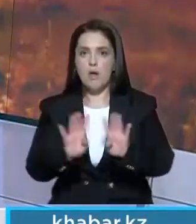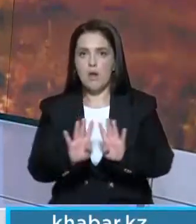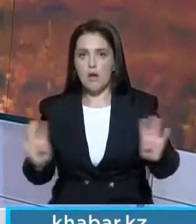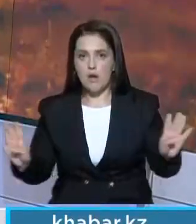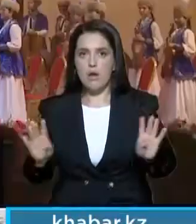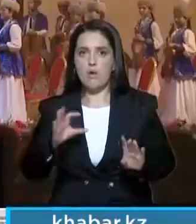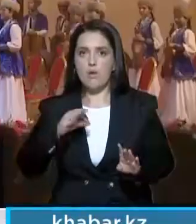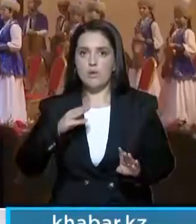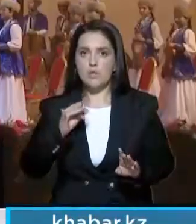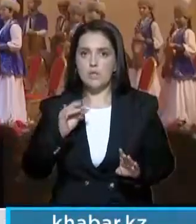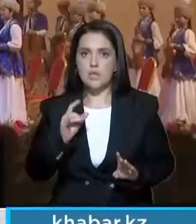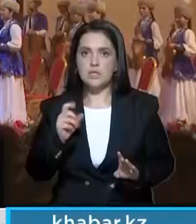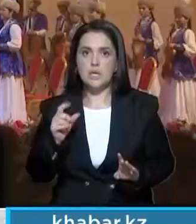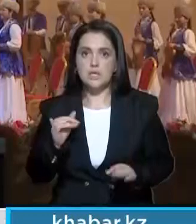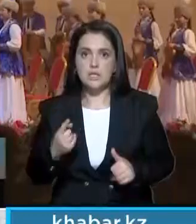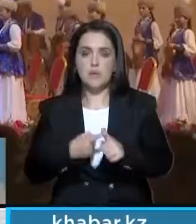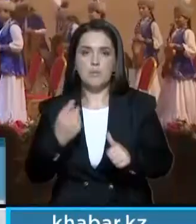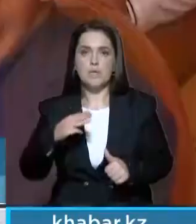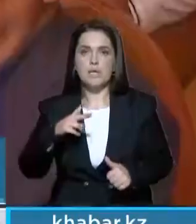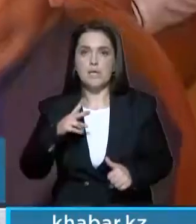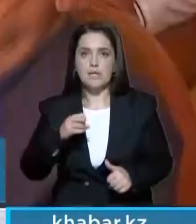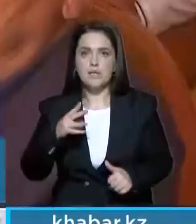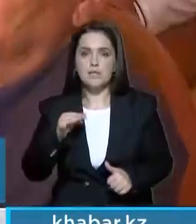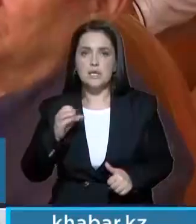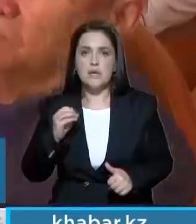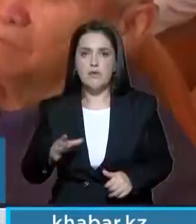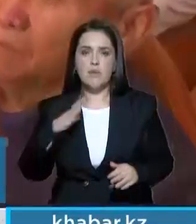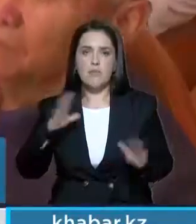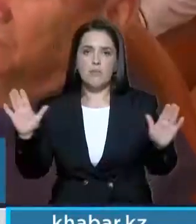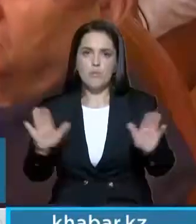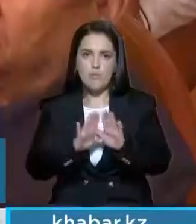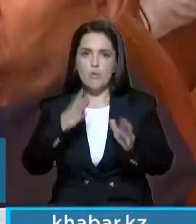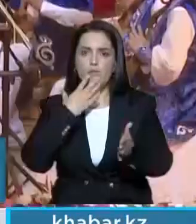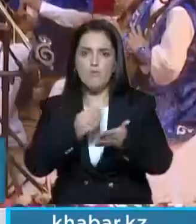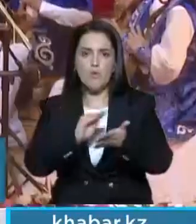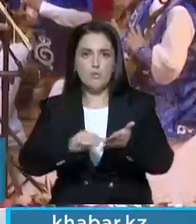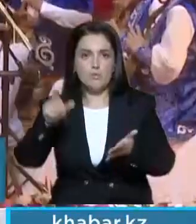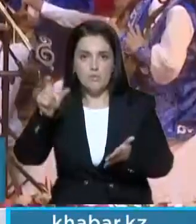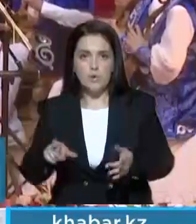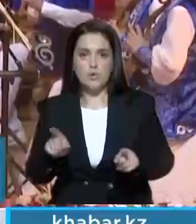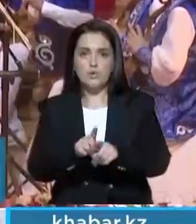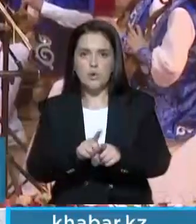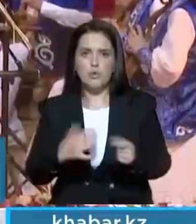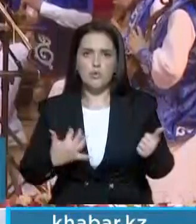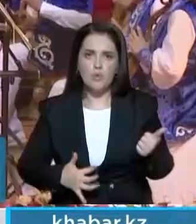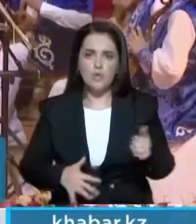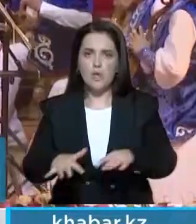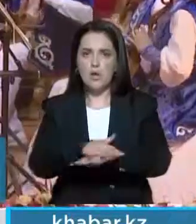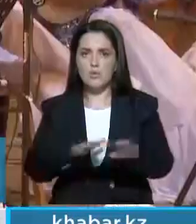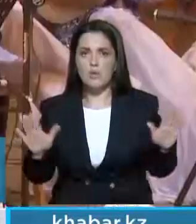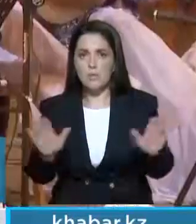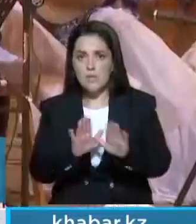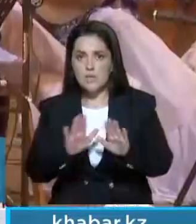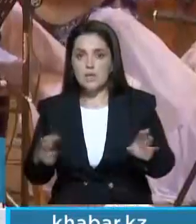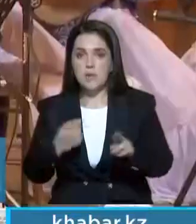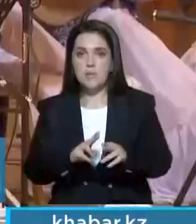оркестра «Отырар Сазы» имени Нургисы Тлендиева. Прозвучали произведения отечественных композиторов, а также кюи и народные песни. Весь